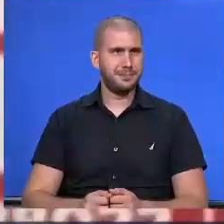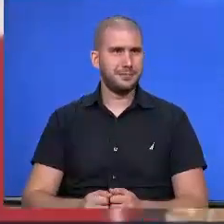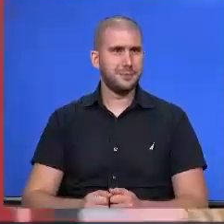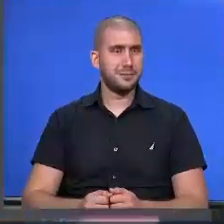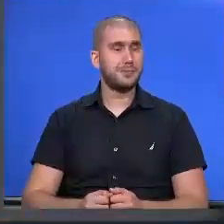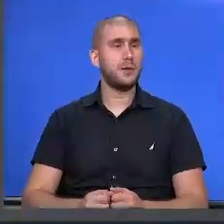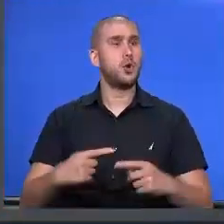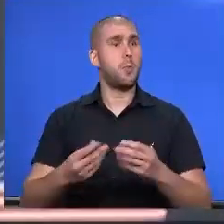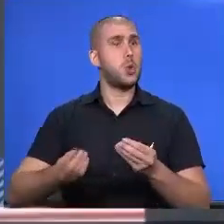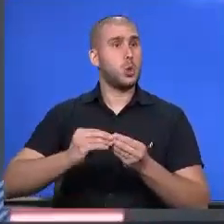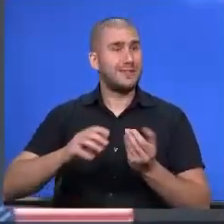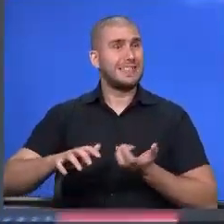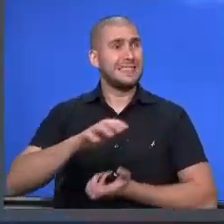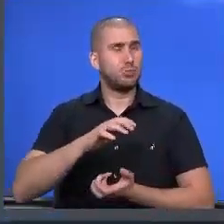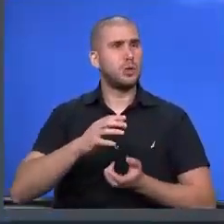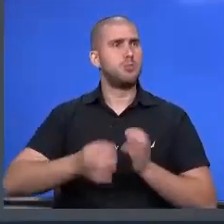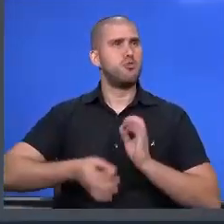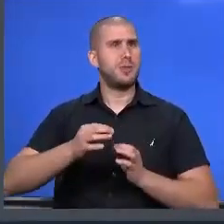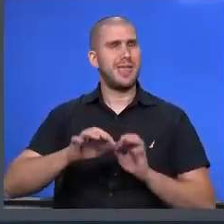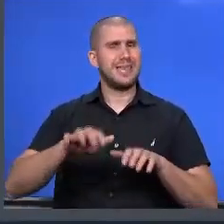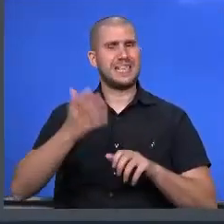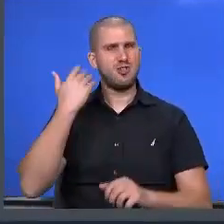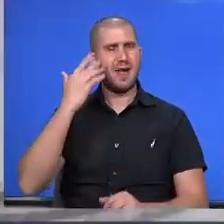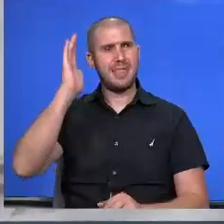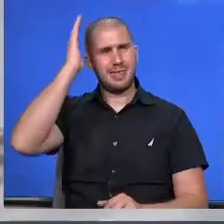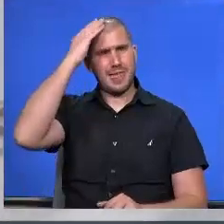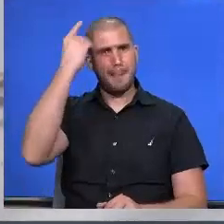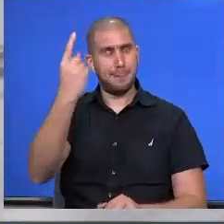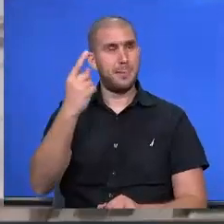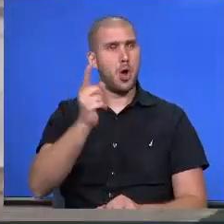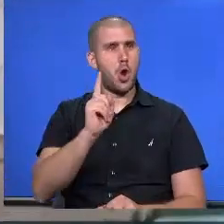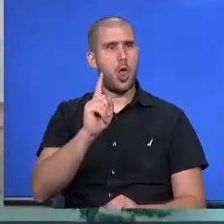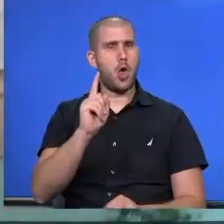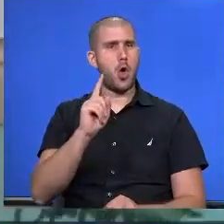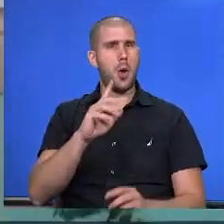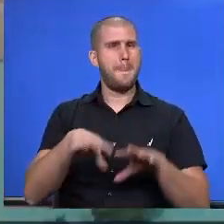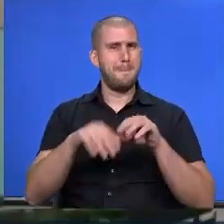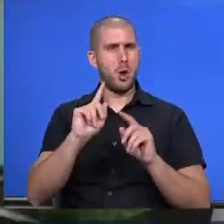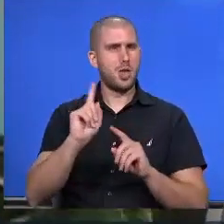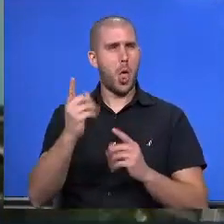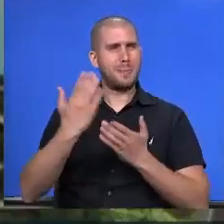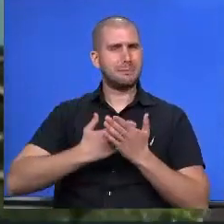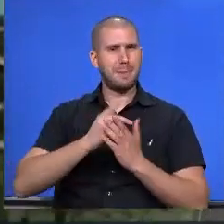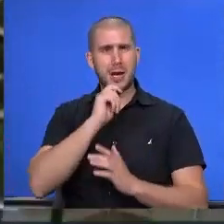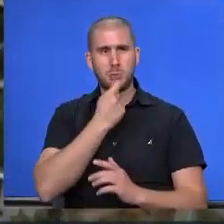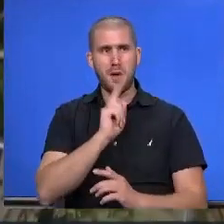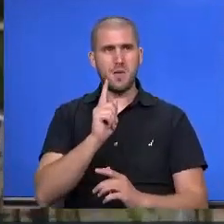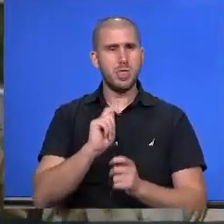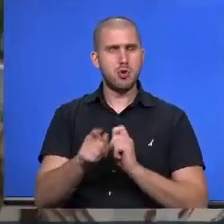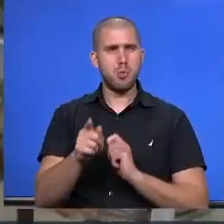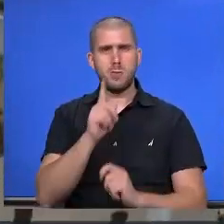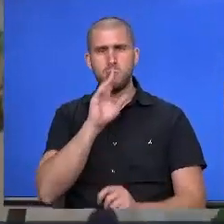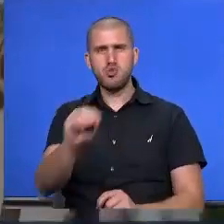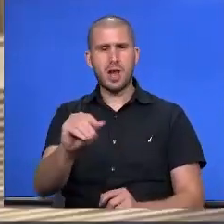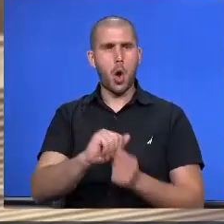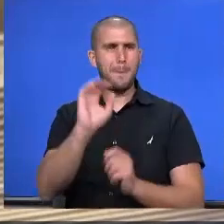עוד יום, עוד הסתבכות משפטית לנשיא לשעבר דונלד טראמפ. הפעם לא הטיית בחירות, לא מסמכים חסויים, לא תשלום דמי שתיקה או